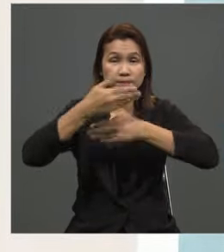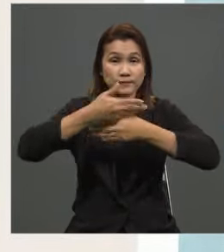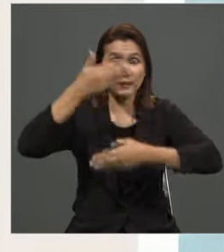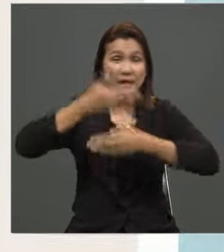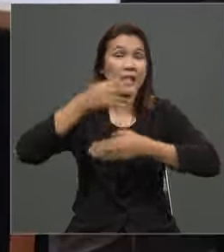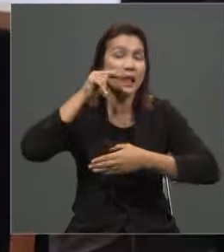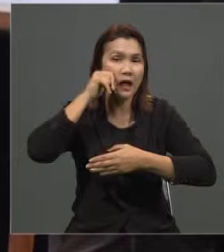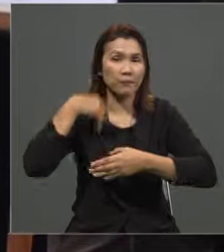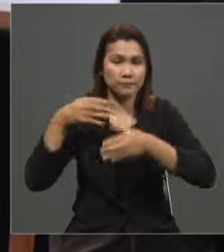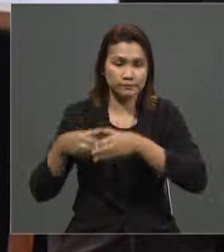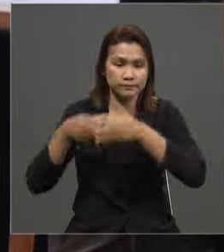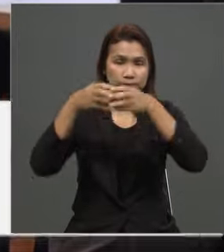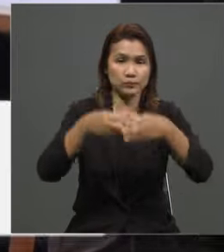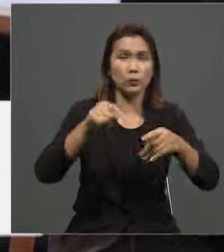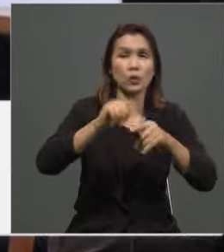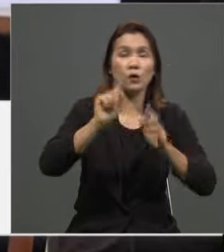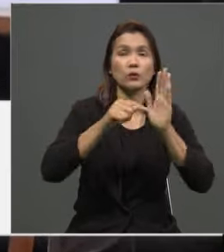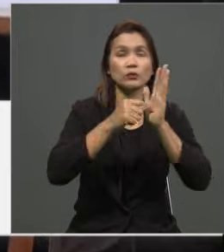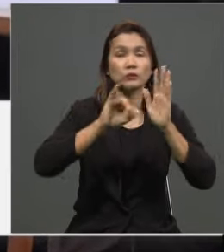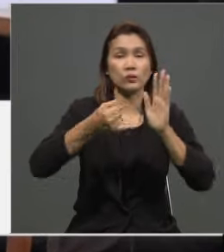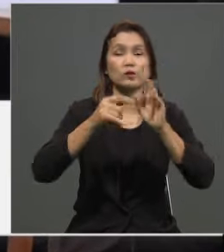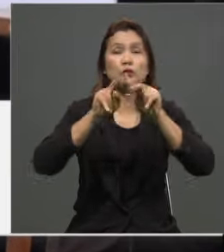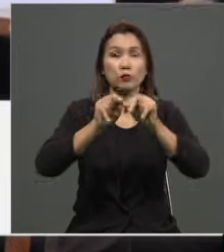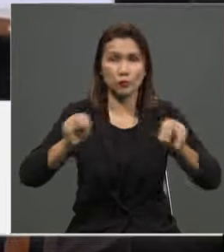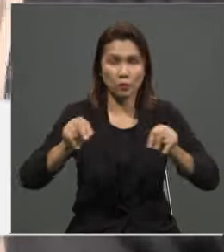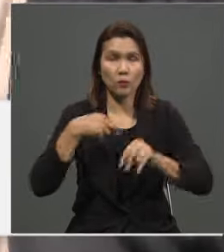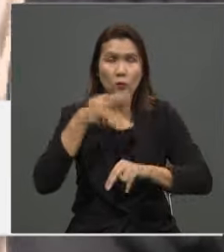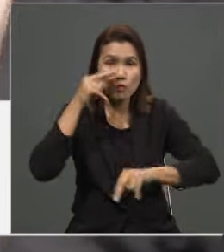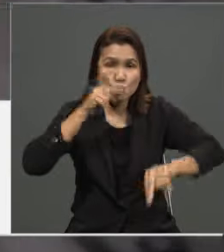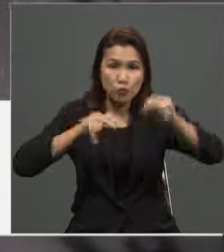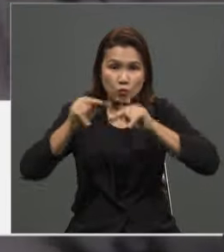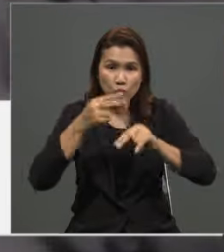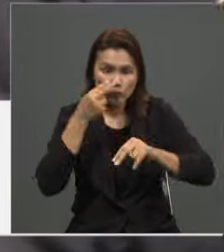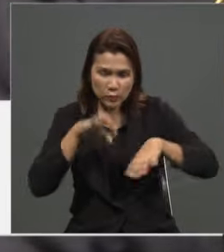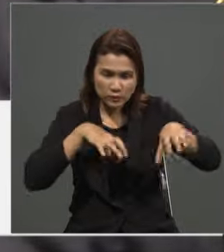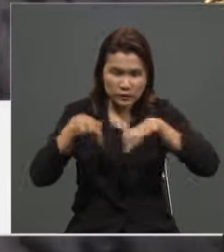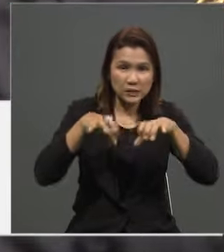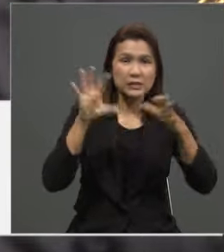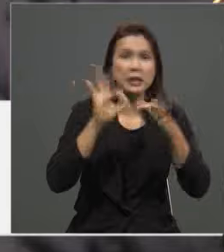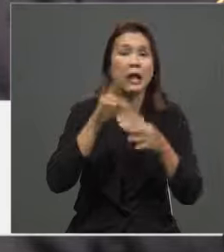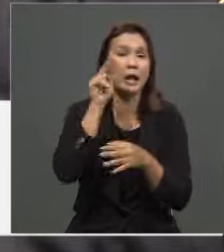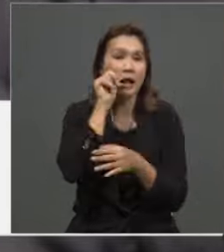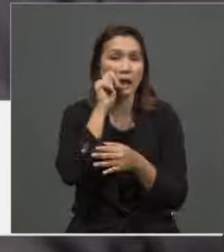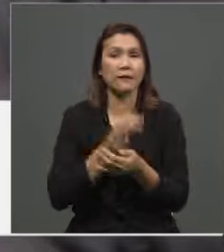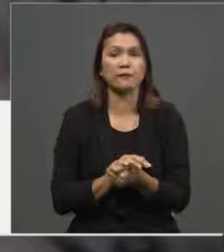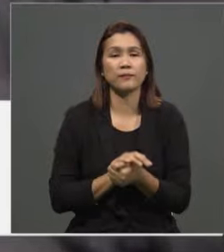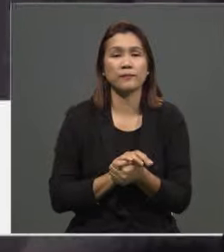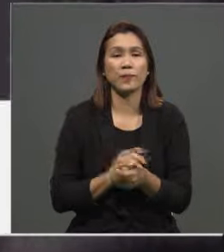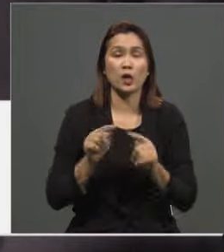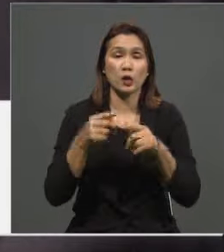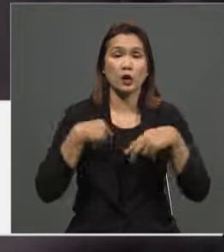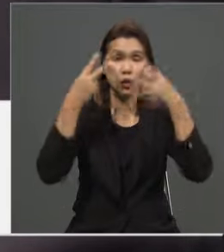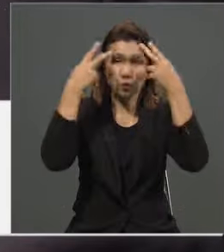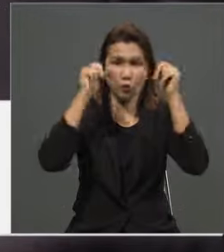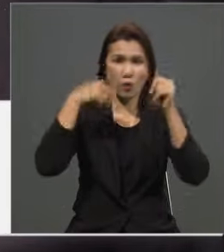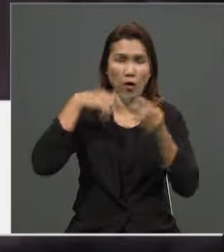ที่กรมชลประธานปากเกร็ดอำเภอปากเกร็ดจังหวัดนนทบุรีเพื่อไปติดตามการบริหารจัดการน้ำค่ะนายกรัฐมนตรีได้รับฟัง